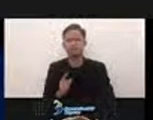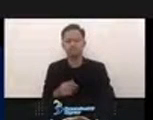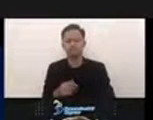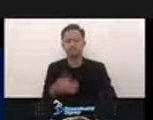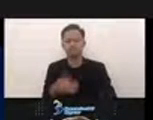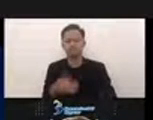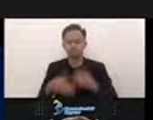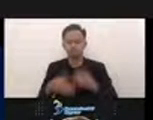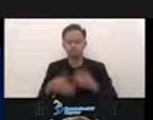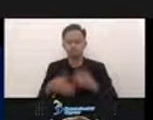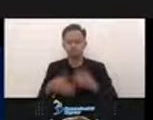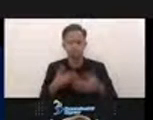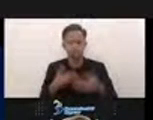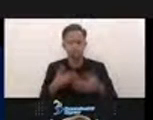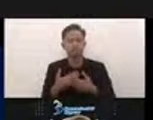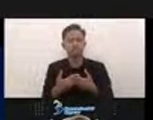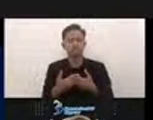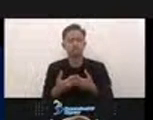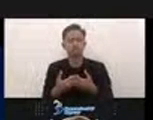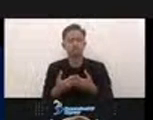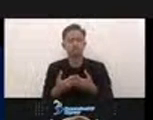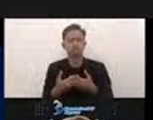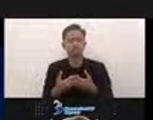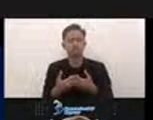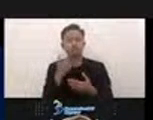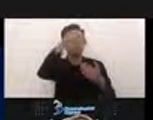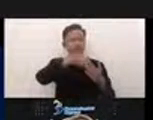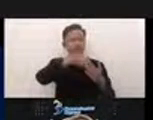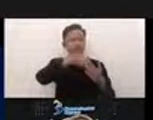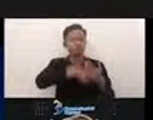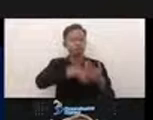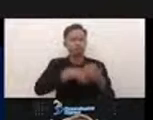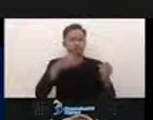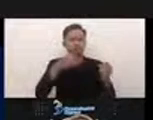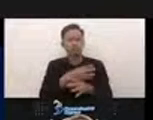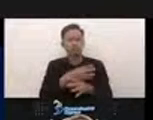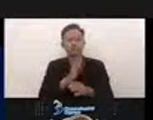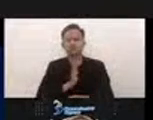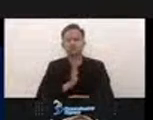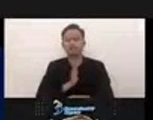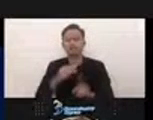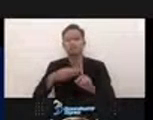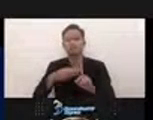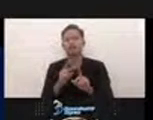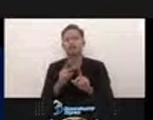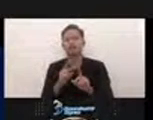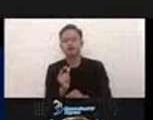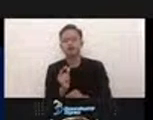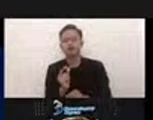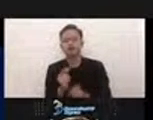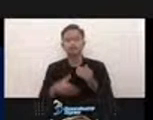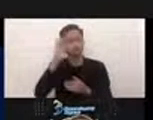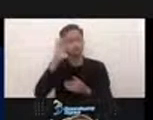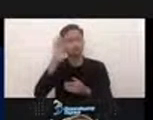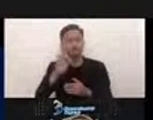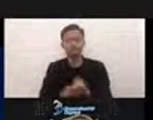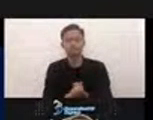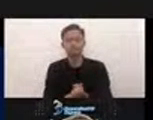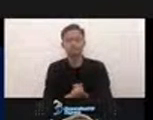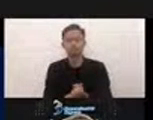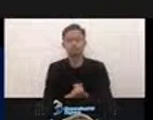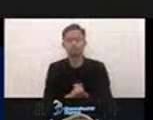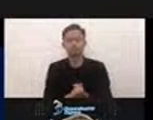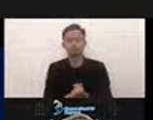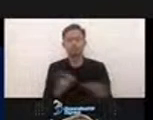dilakukan untuk eh pendalaman ataupun penerapan prinsip-prinsip ehr ini ke depan kemudian pendekatan